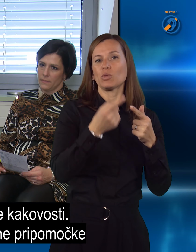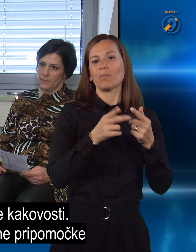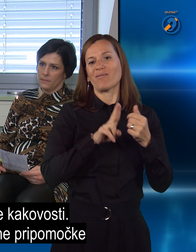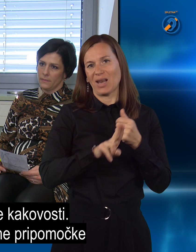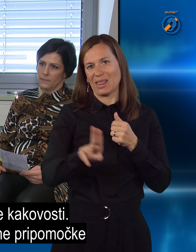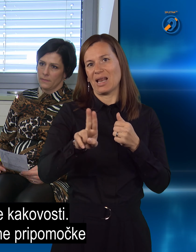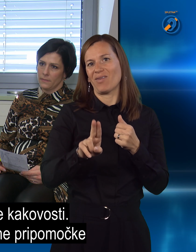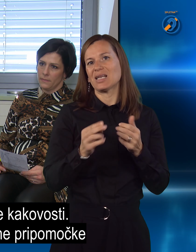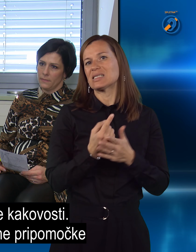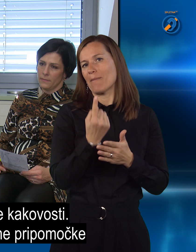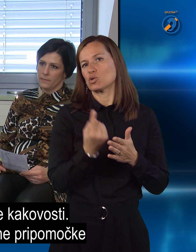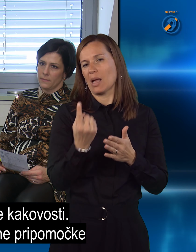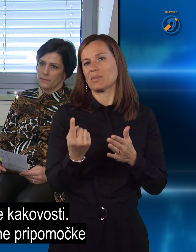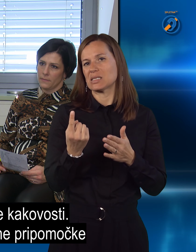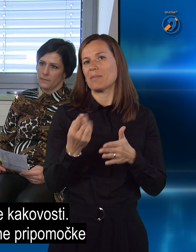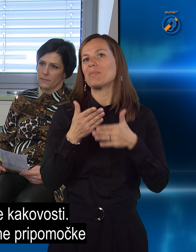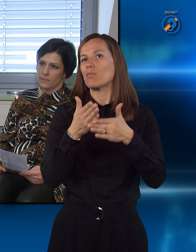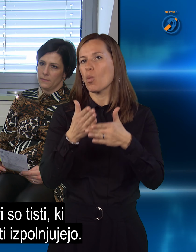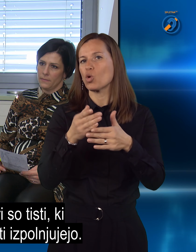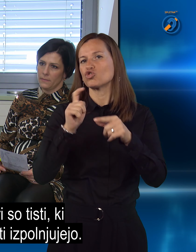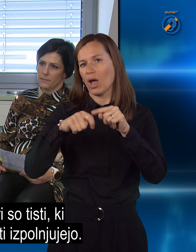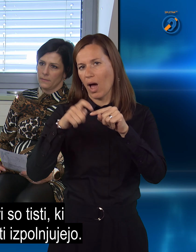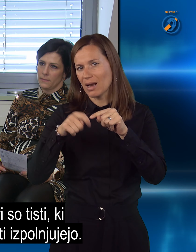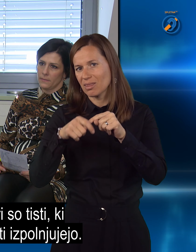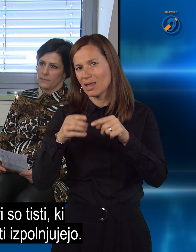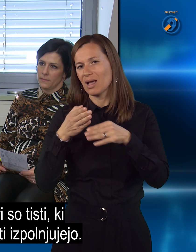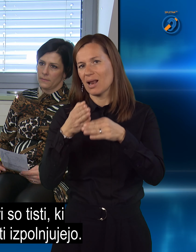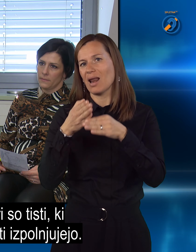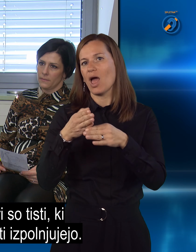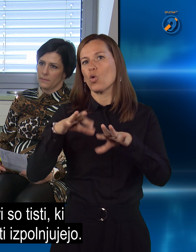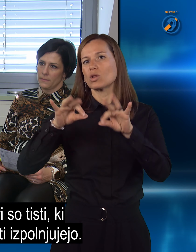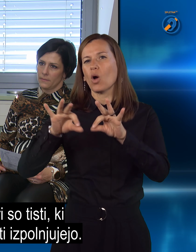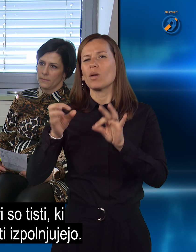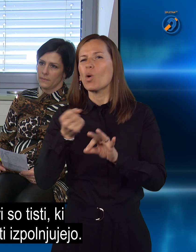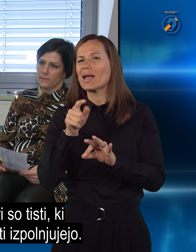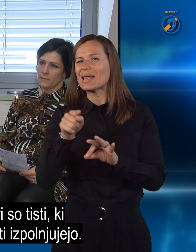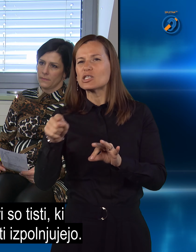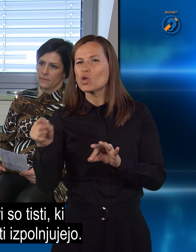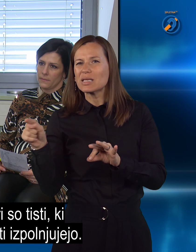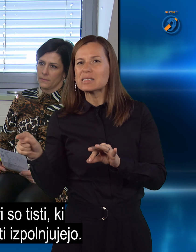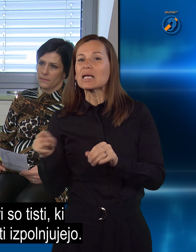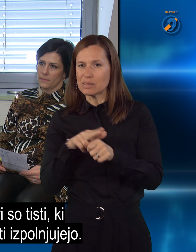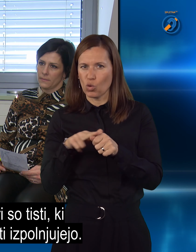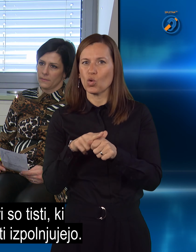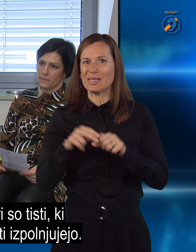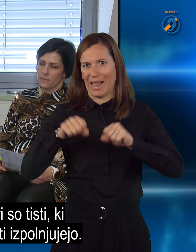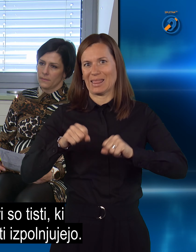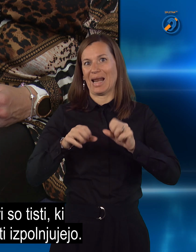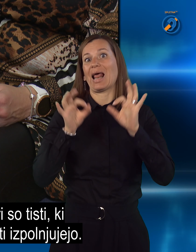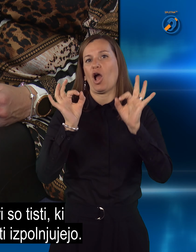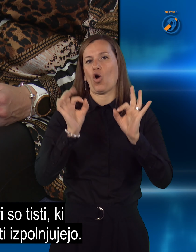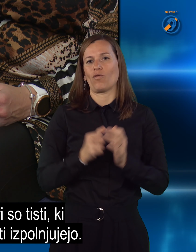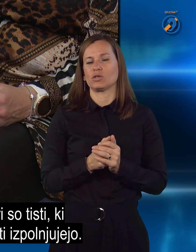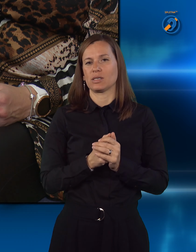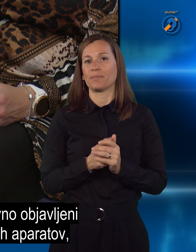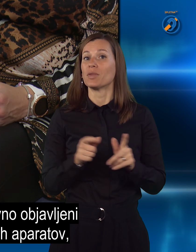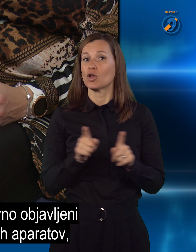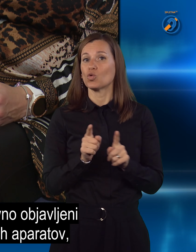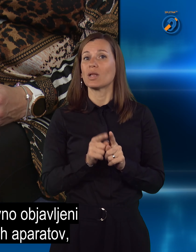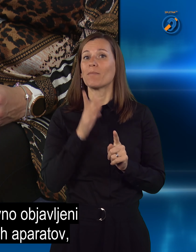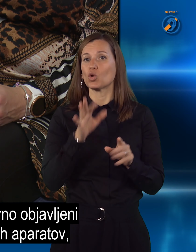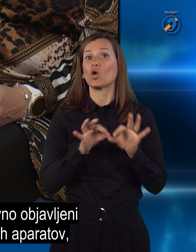za posamezne konkretne pripomočke, artikle, ugotavljamo, kateri so tisti, ki te standarde kakovosti izpolnjujejo. Prav